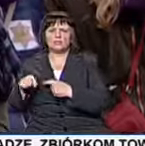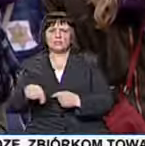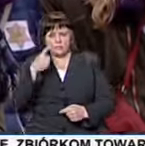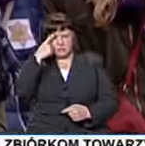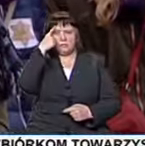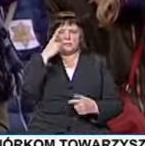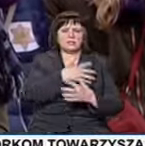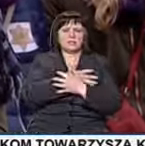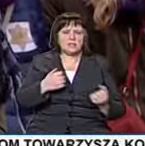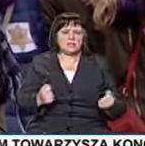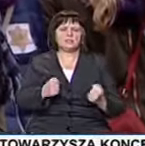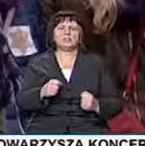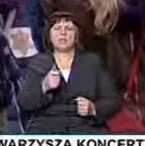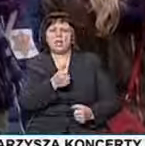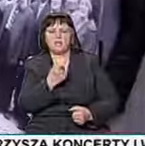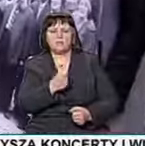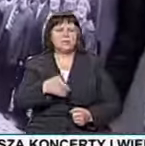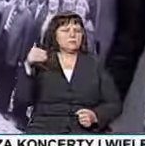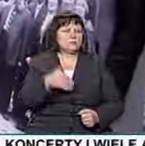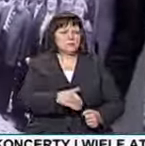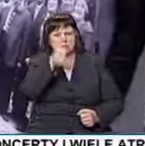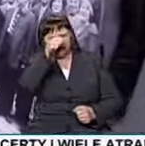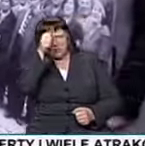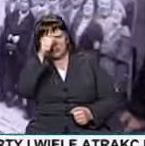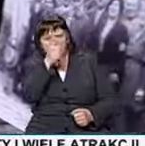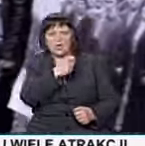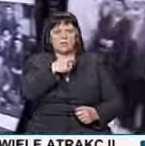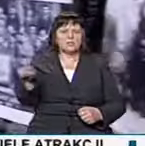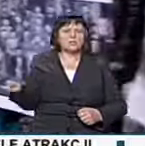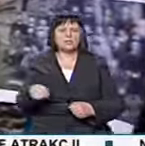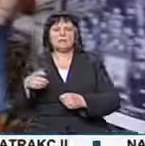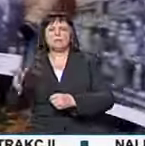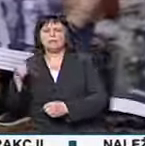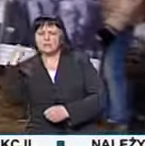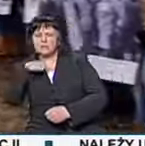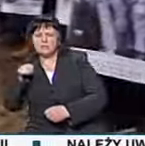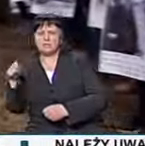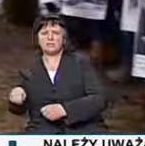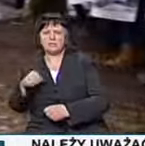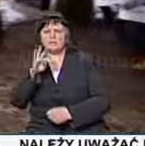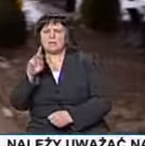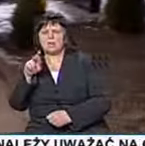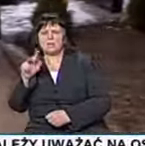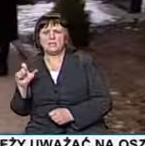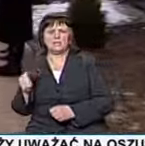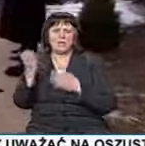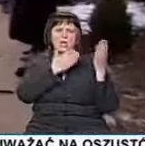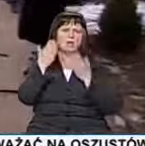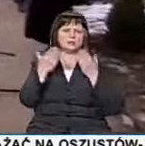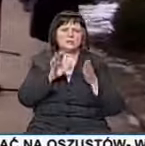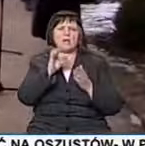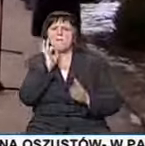te najtragiczniejsze chwile. Nazwiska tysięcy Żydów wywiezionych do obozu zagłady w Treblince odczytała młodzież z